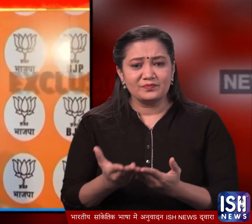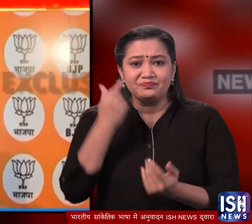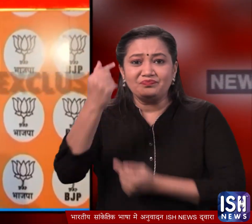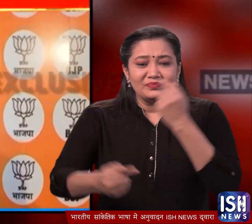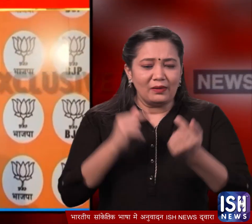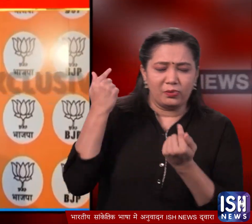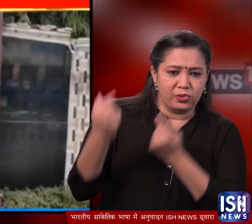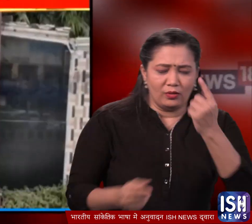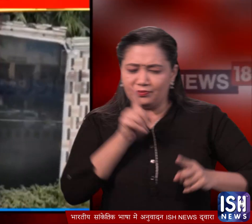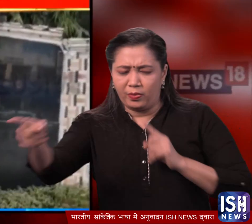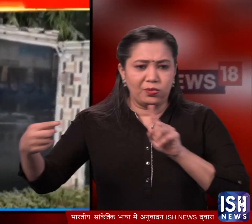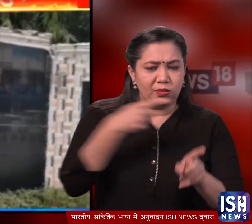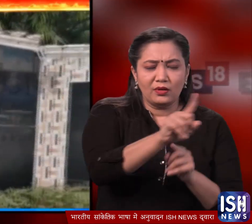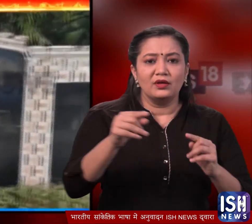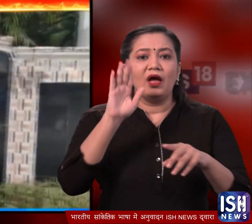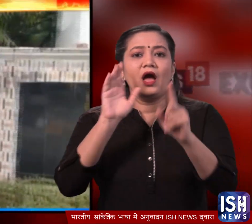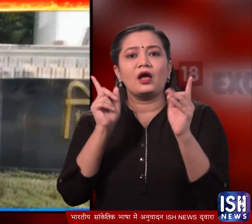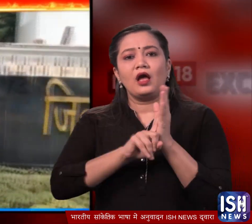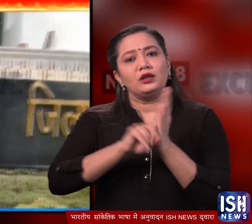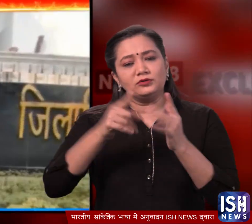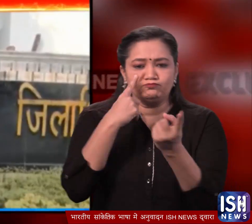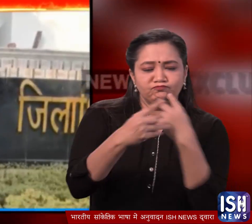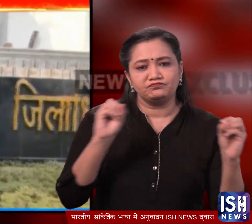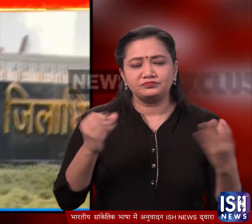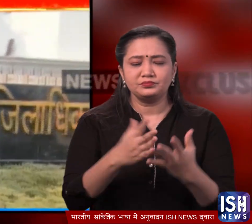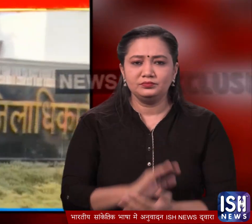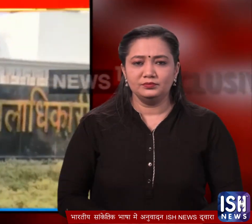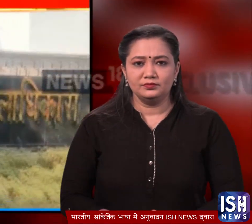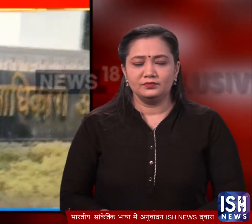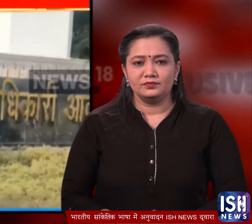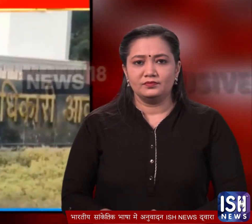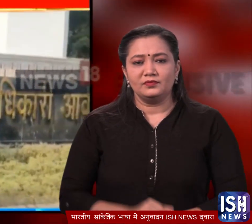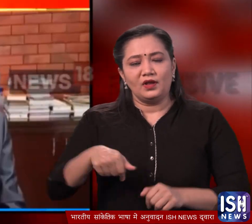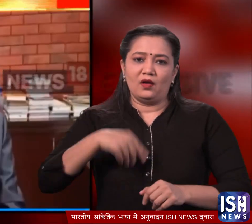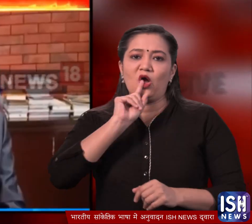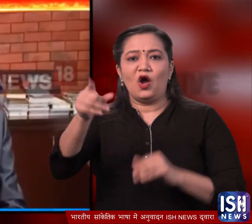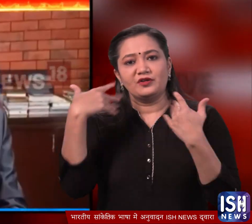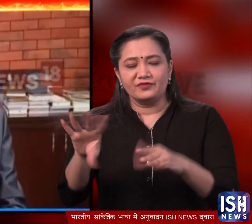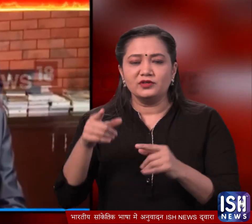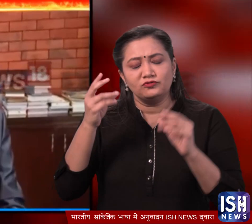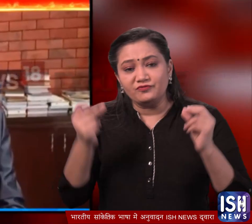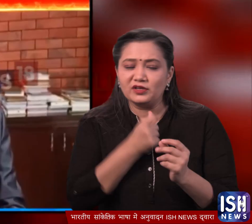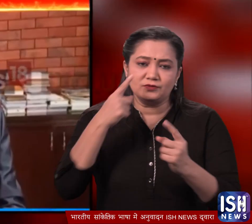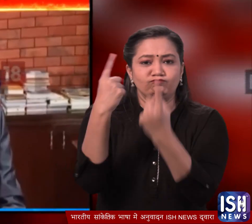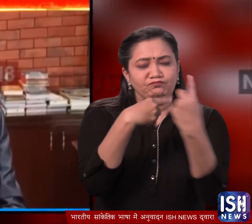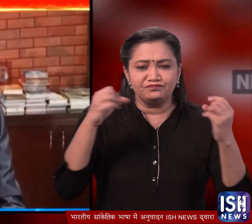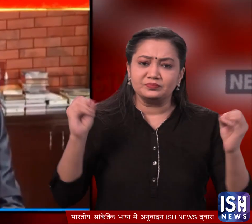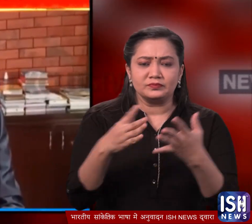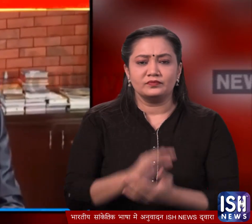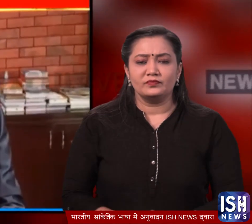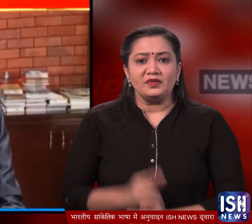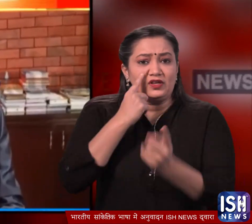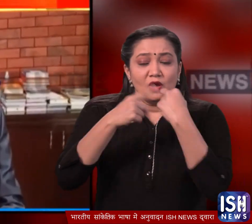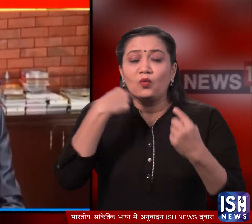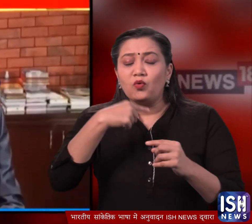पर राजनीति करती रही है। सियासी बयानबाजी के बीच बरेली के कलेक्टर ने मामले की जांच शुरू कर दी। तत्काल सिटी मजिस्ट्रेट को आदेश दिया है कि वो इसकी